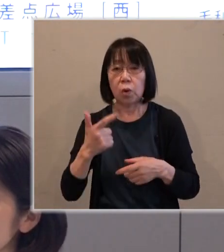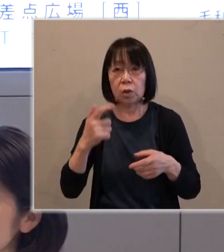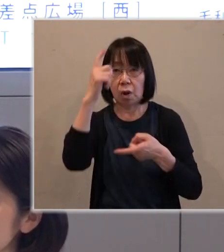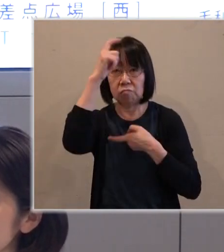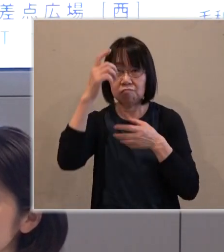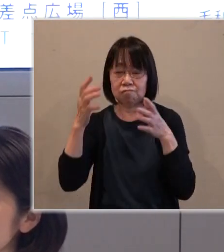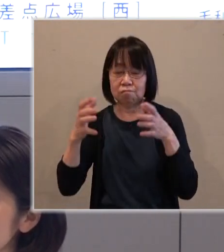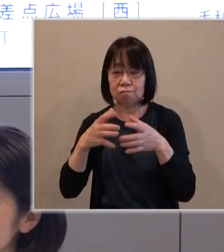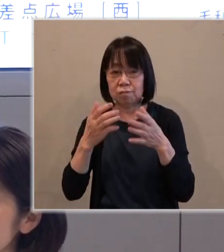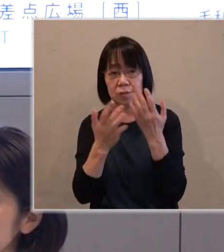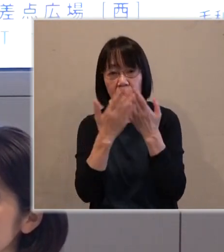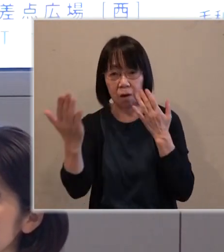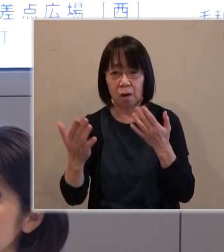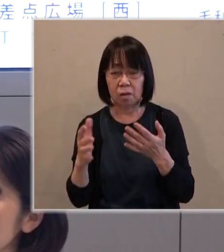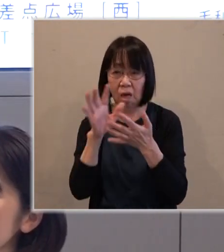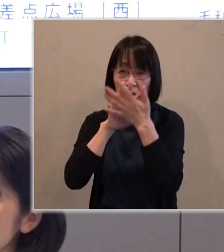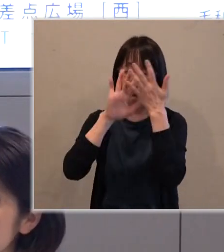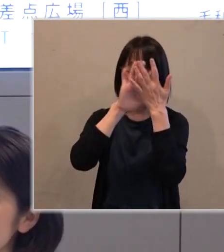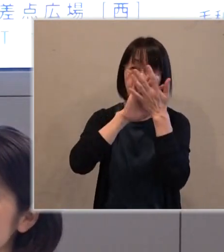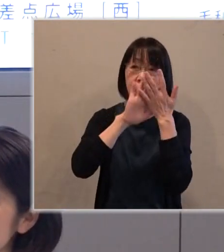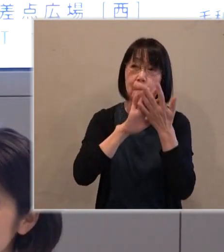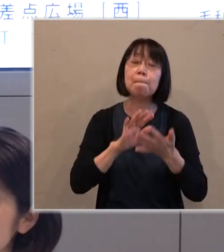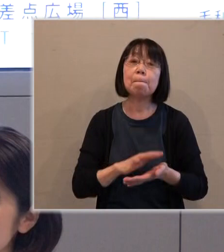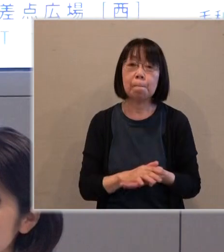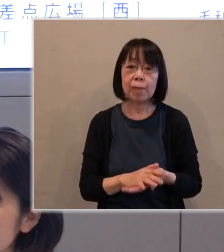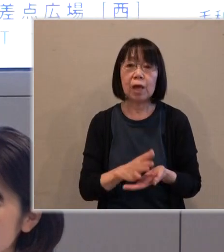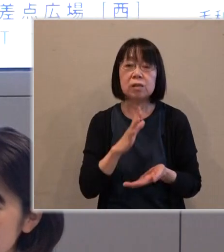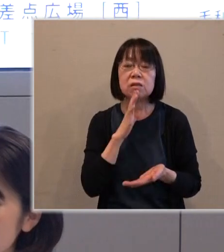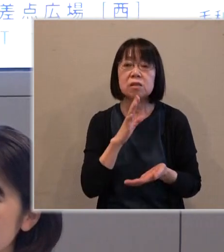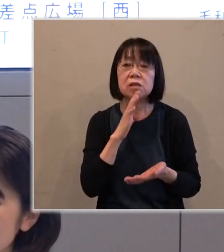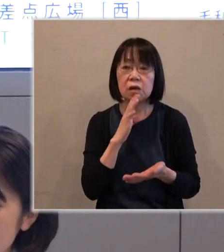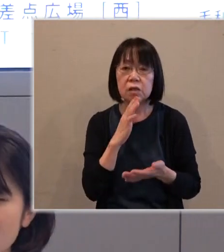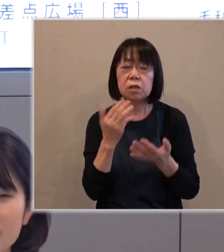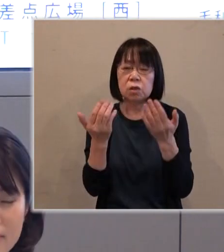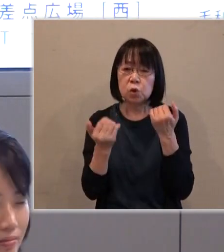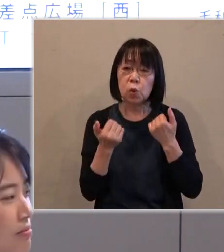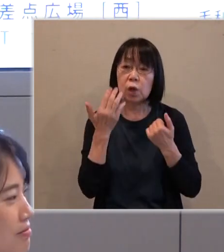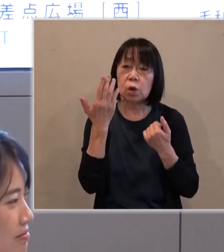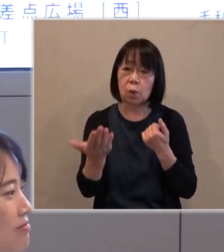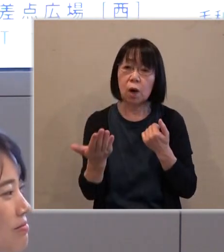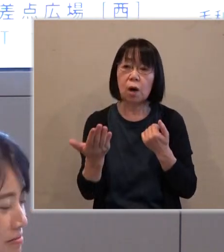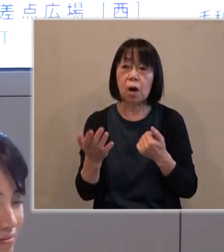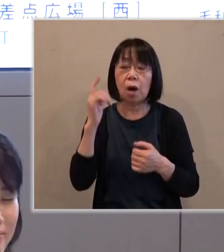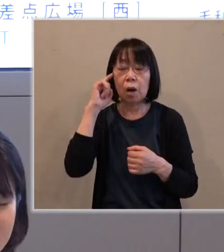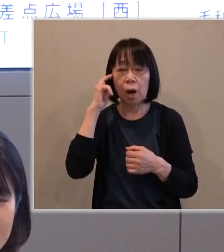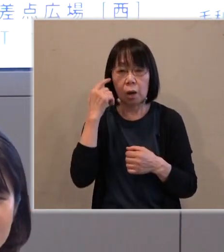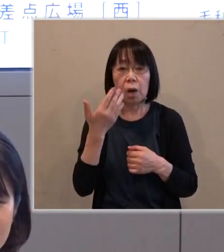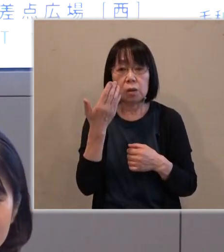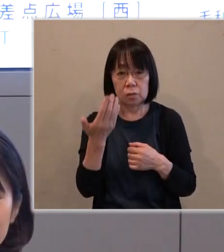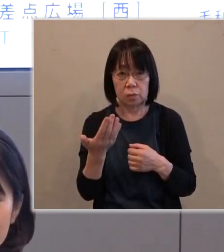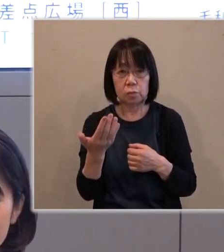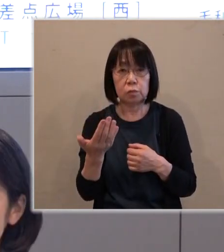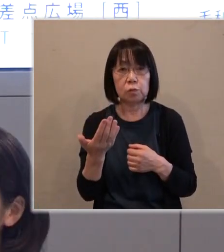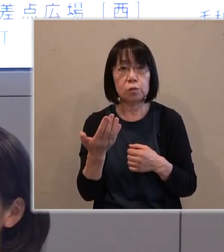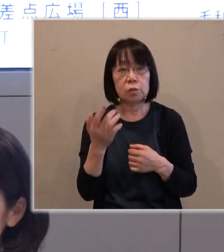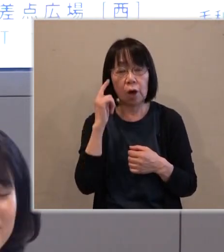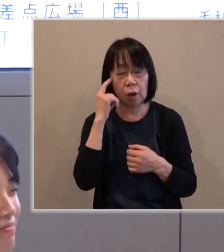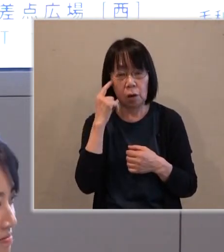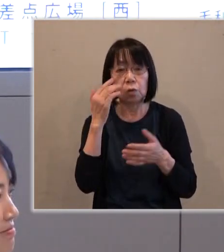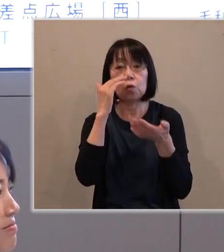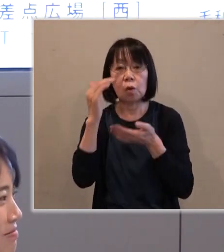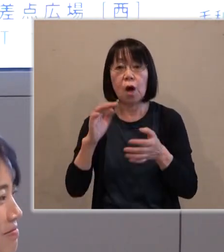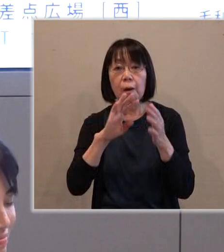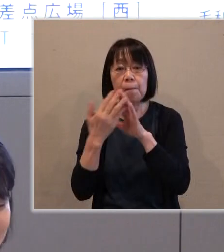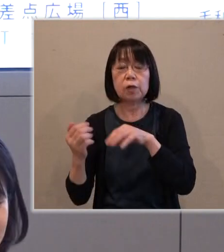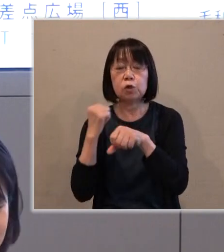に、一体これ何を実現しようとしているのか、本当に必要なのかってことを考えること自体が実は街づくりにつながっていくかもしれないなってことは、ちょっと今の話を聞いて